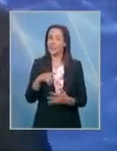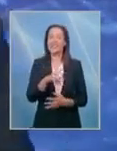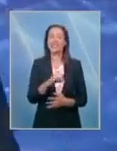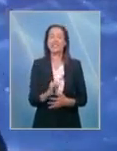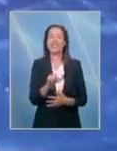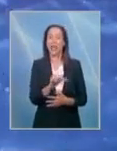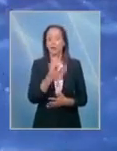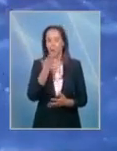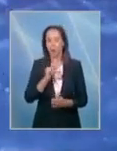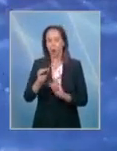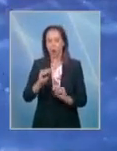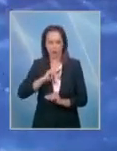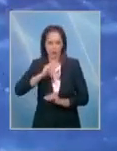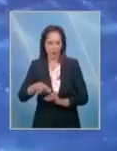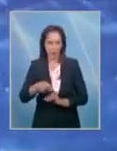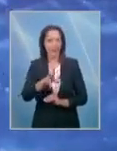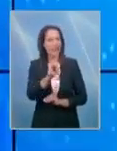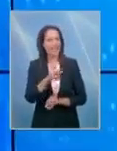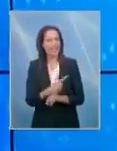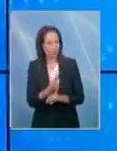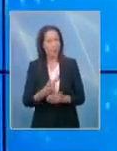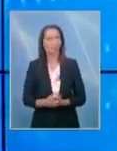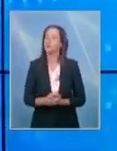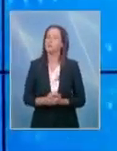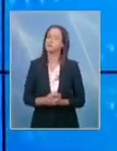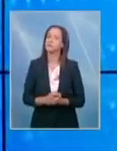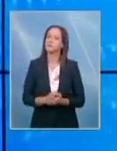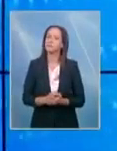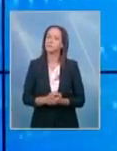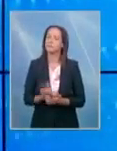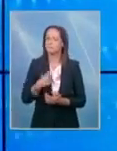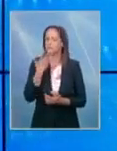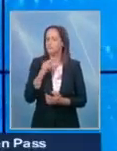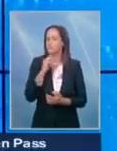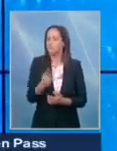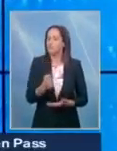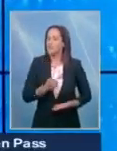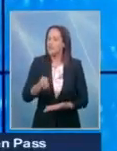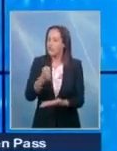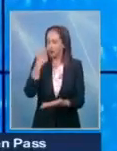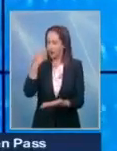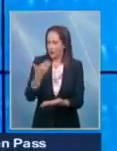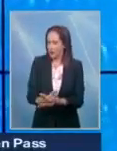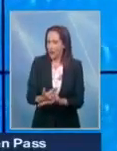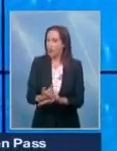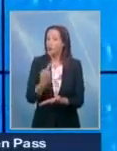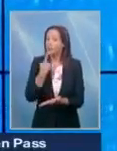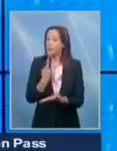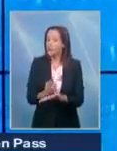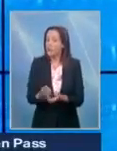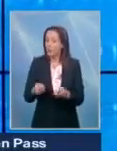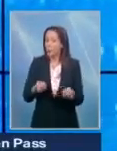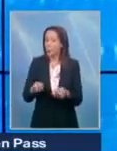la sua prima replica, 30 secondi, prego. Sì, quello che voglio dire sommessamente è che gli investimenti adeguati devono essere fatti da chi ha governato.